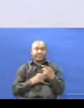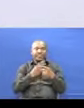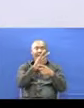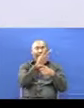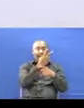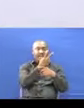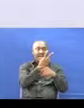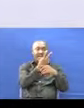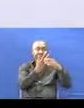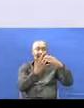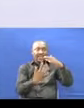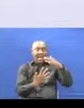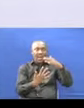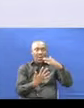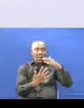2 ya 5